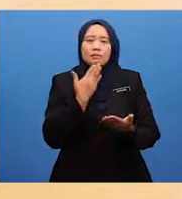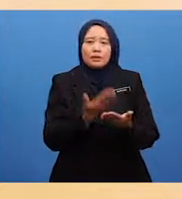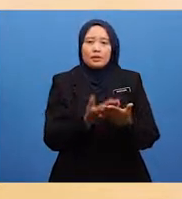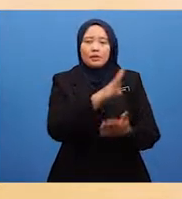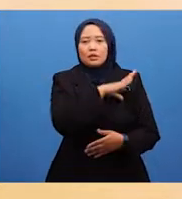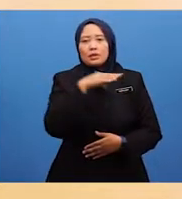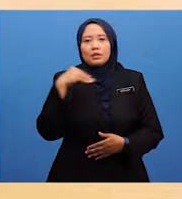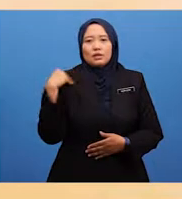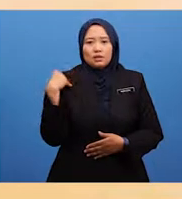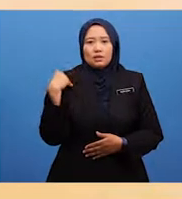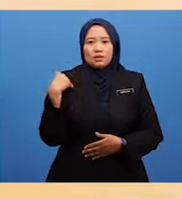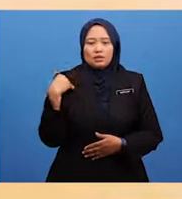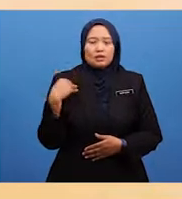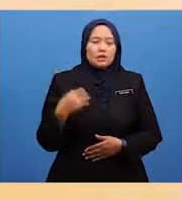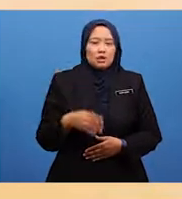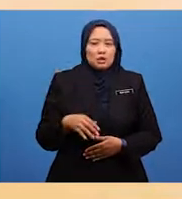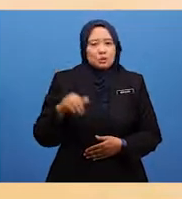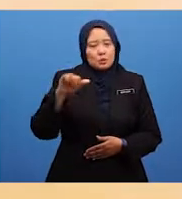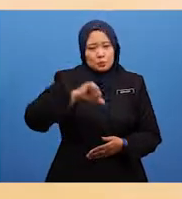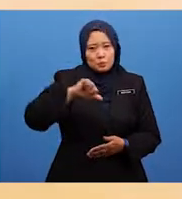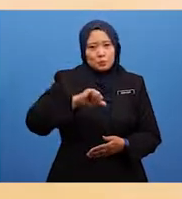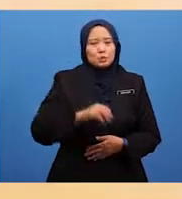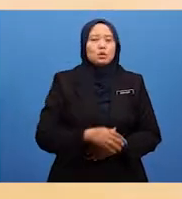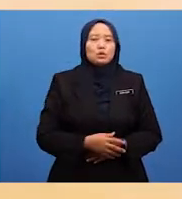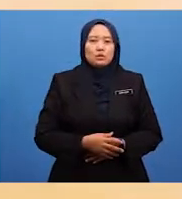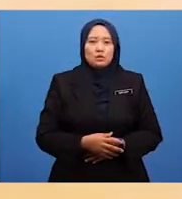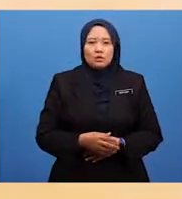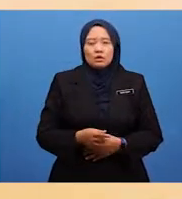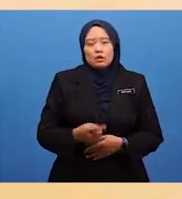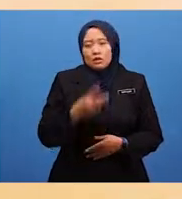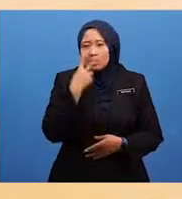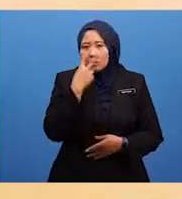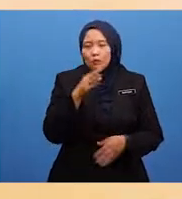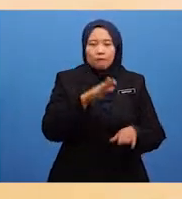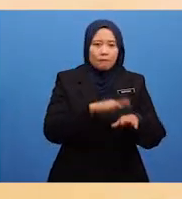dan keburukan yang diperlukan pada sesuatu keadaan.